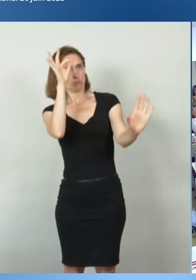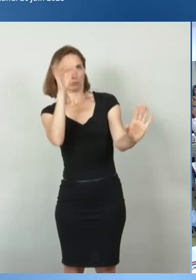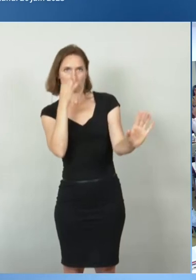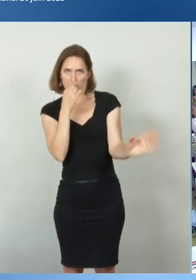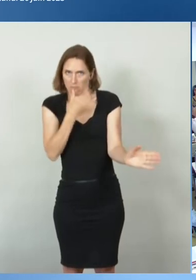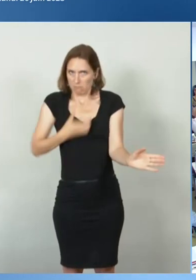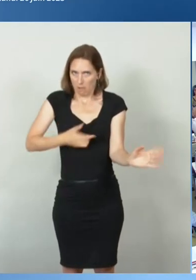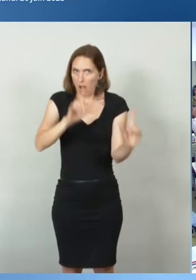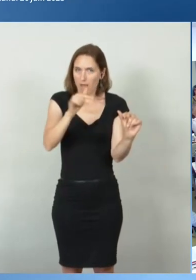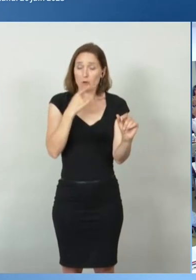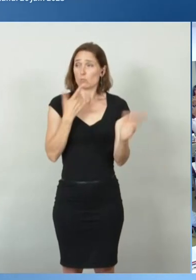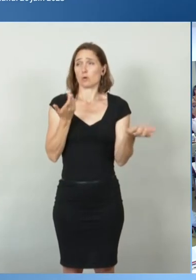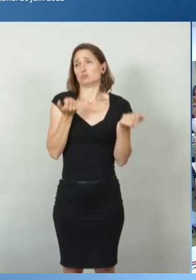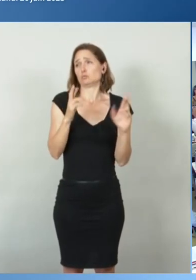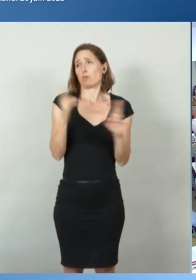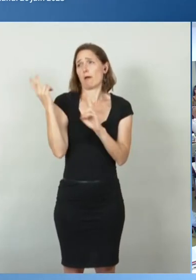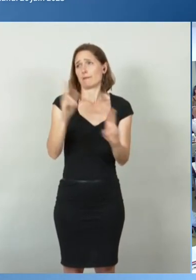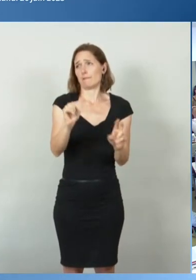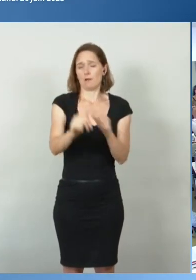moi j'ai une doutais pas de son arrivée